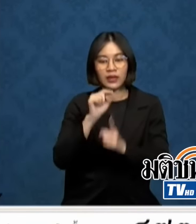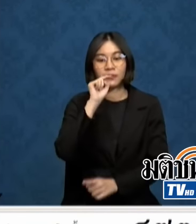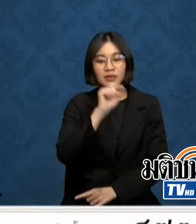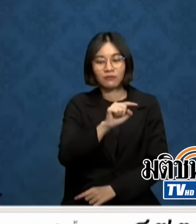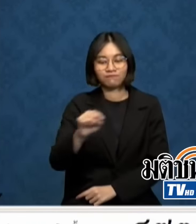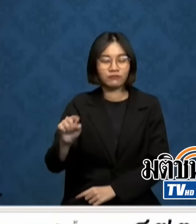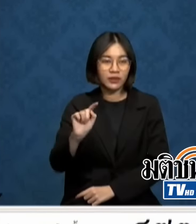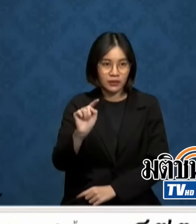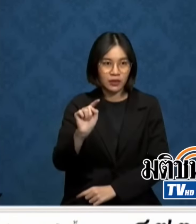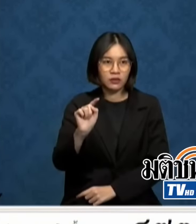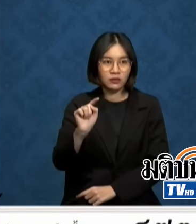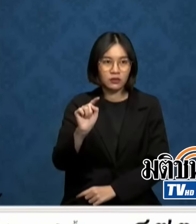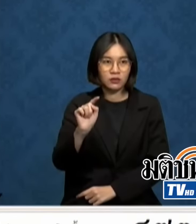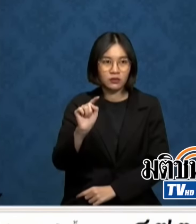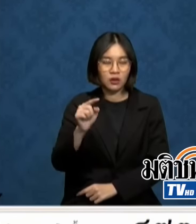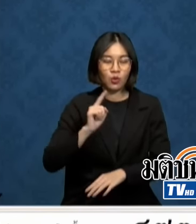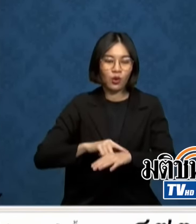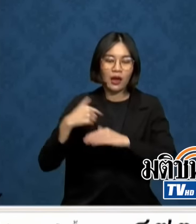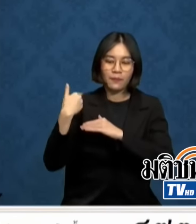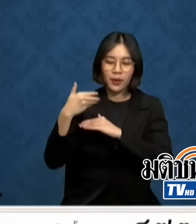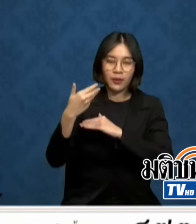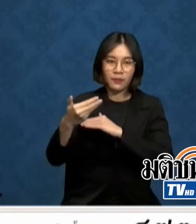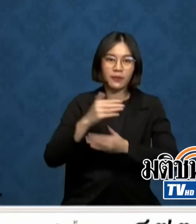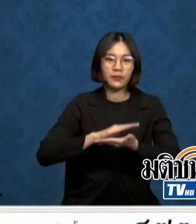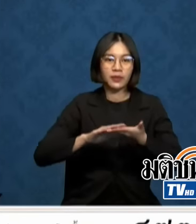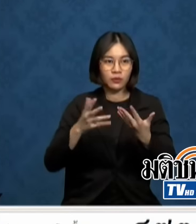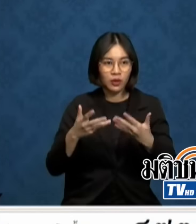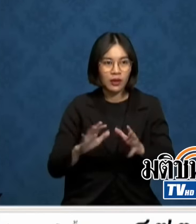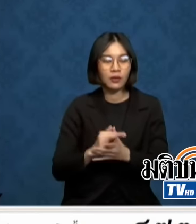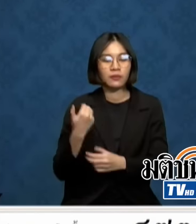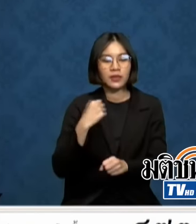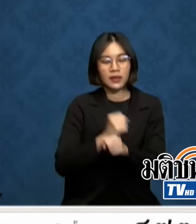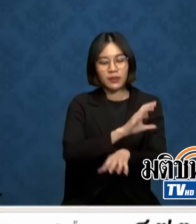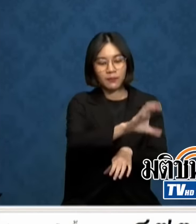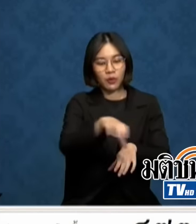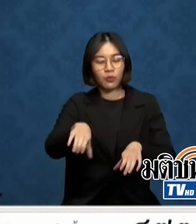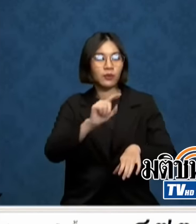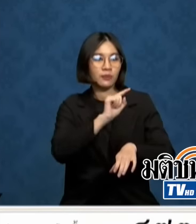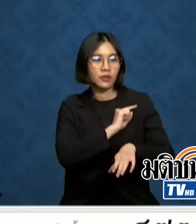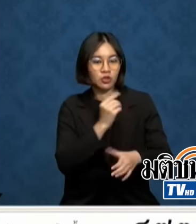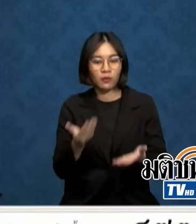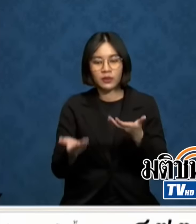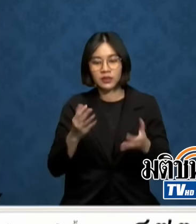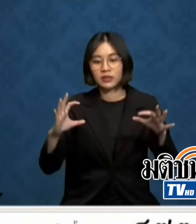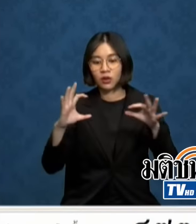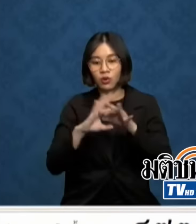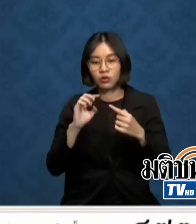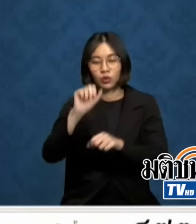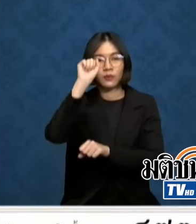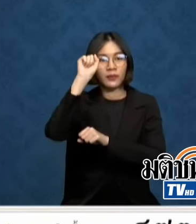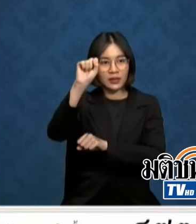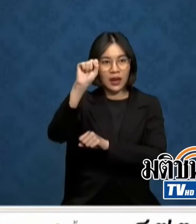ดังกล่าวได้ล่วงพ้นไปเรียบร้อยแล้วประกอบกับหน่วยงานที่รับผิดชอบหรือที่เกี่ยวข้องกับการ